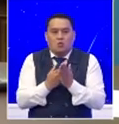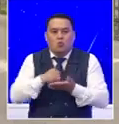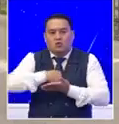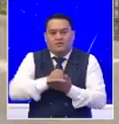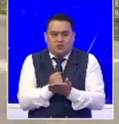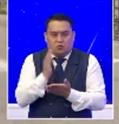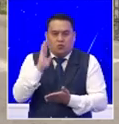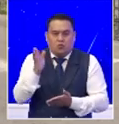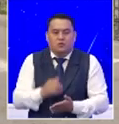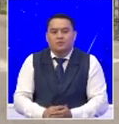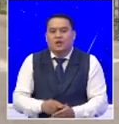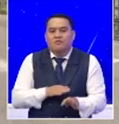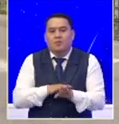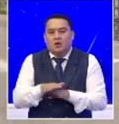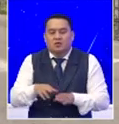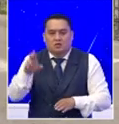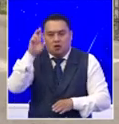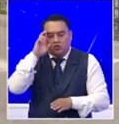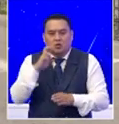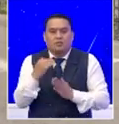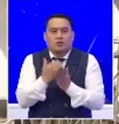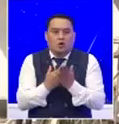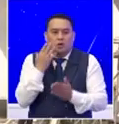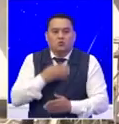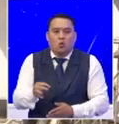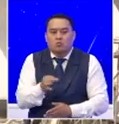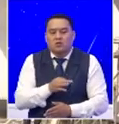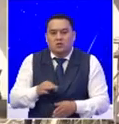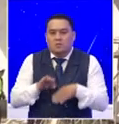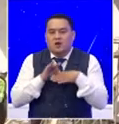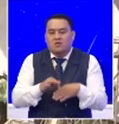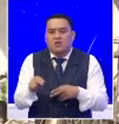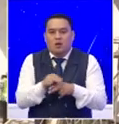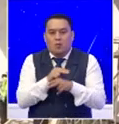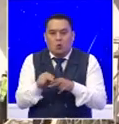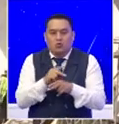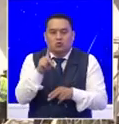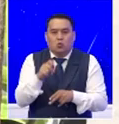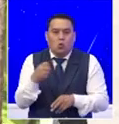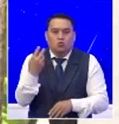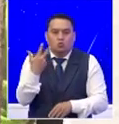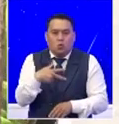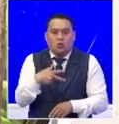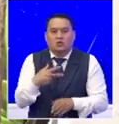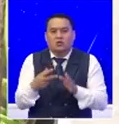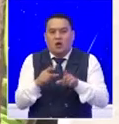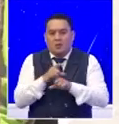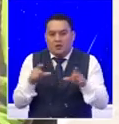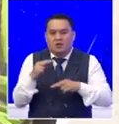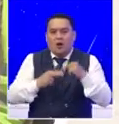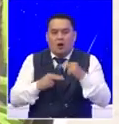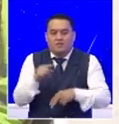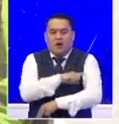утвержу. Благодаря реализации дорожной карты занятости в Алматинской области ведется капитальный ремонт 143 объектов. Начато